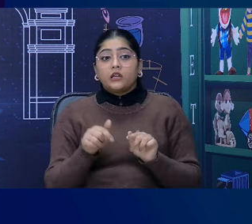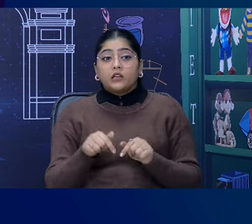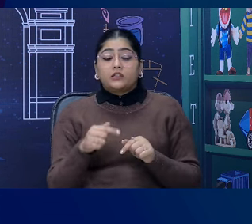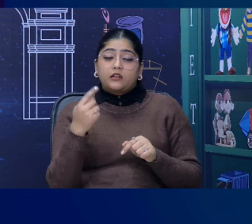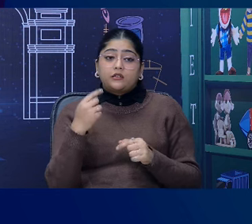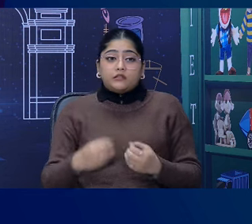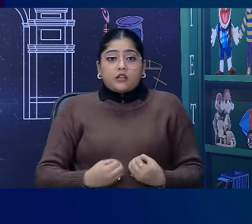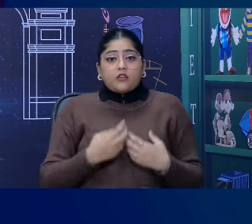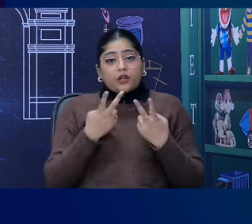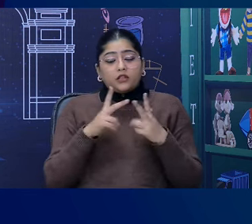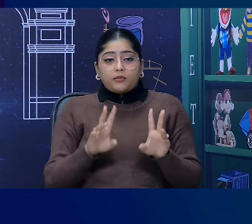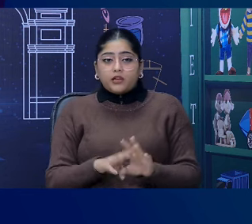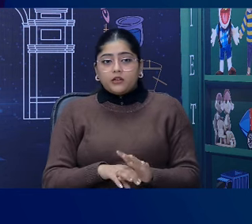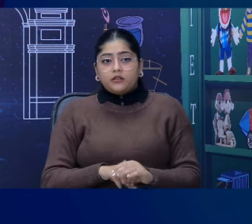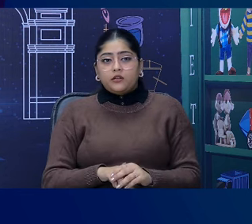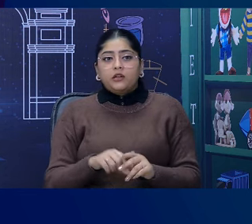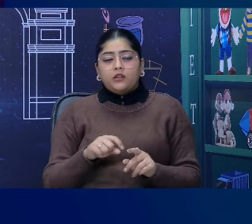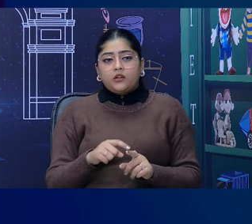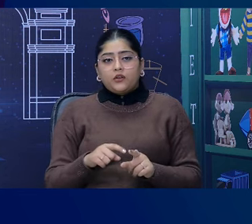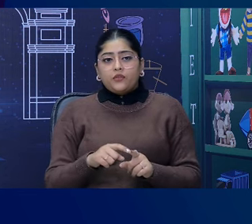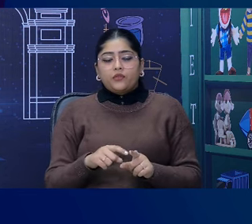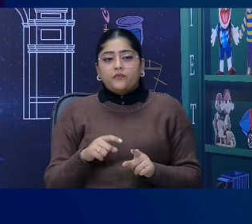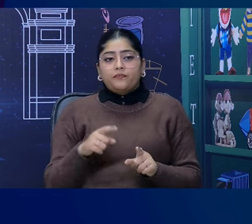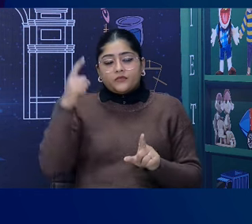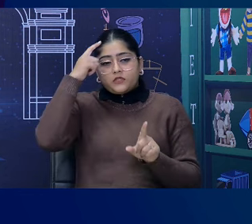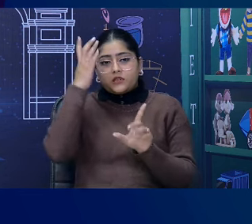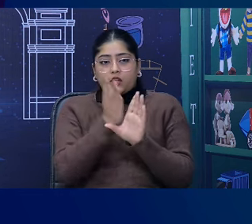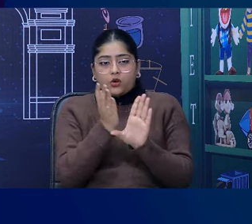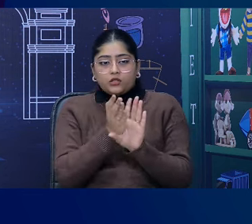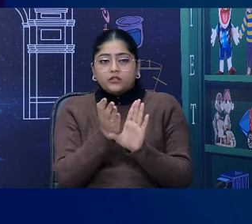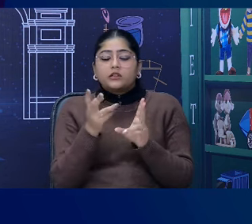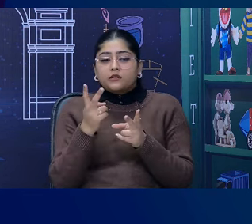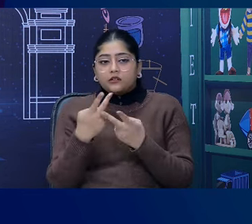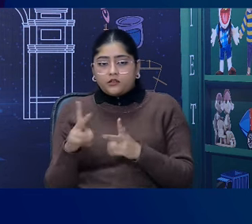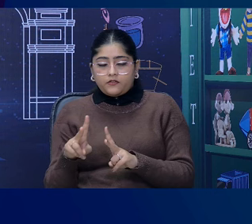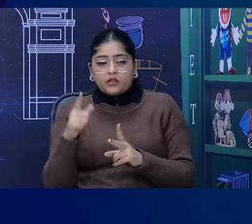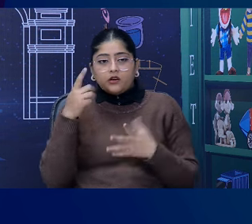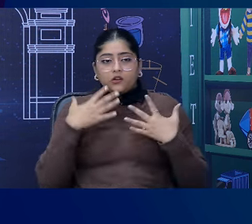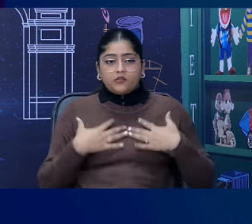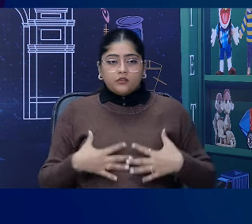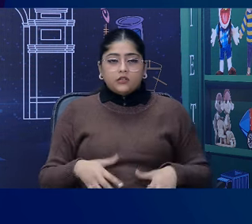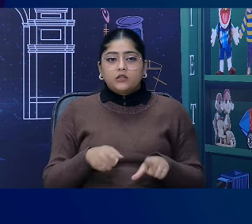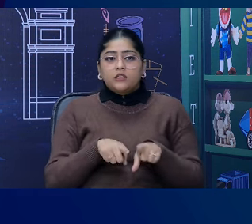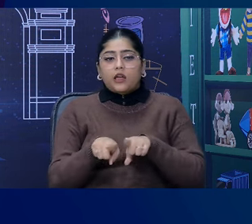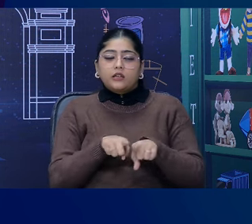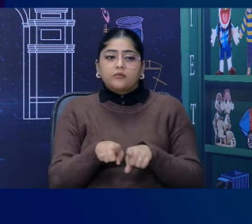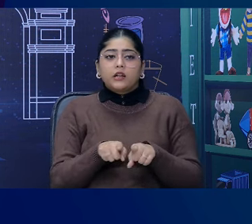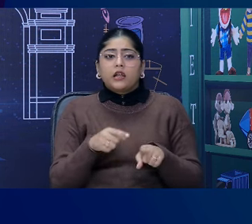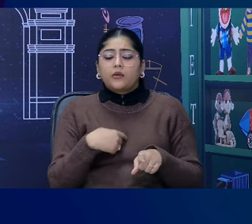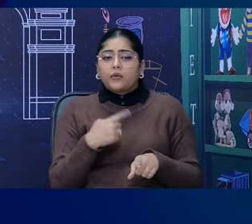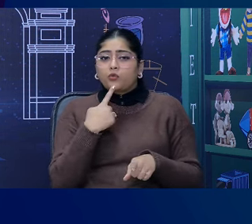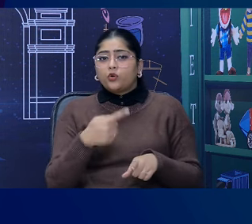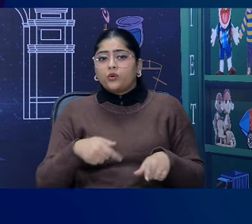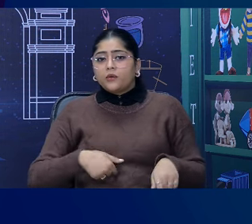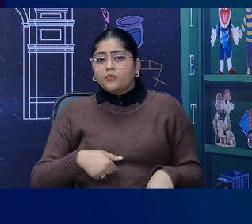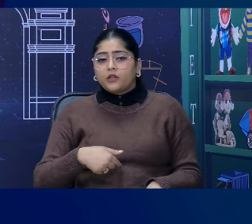है फिजियोलॉजिकल हां कुछ बच्चे दिखाते हैं कि उनको जैसे हमने कहा एग्जांपल दिया कि सिम्टम्स है कि पेट खराब हो गया कईयों को होगा